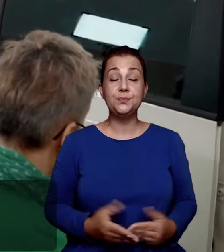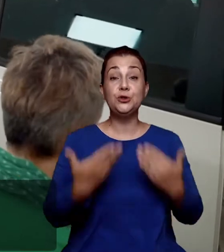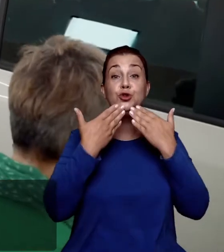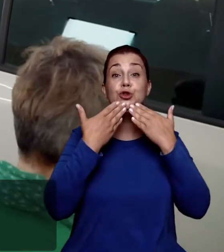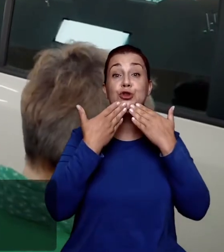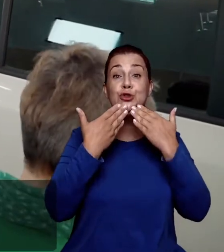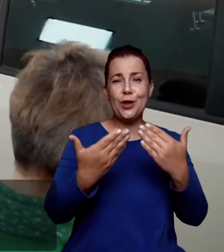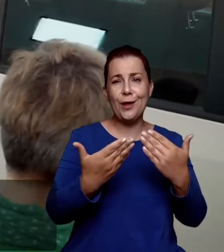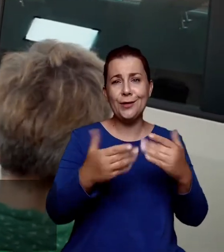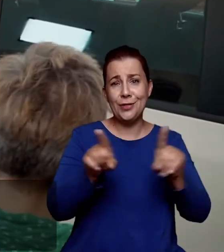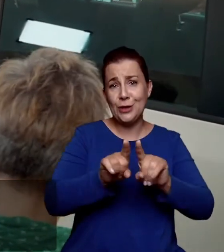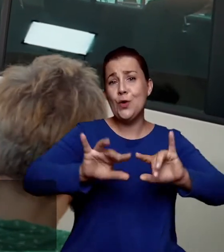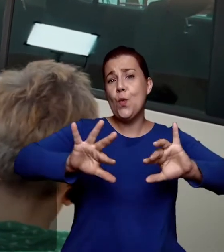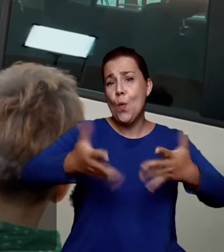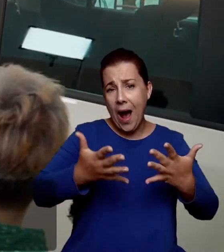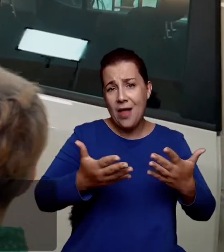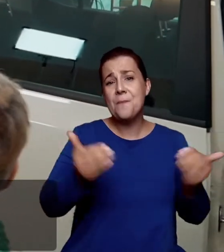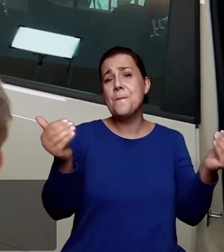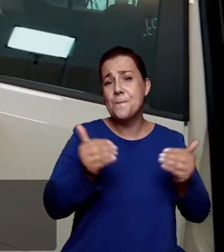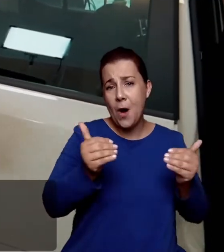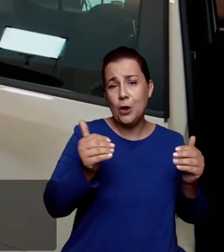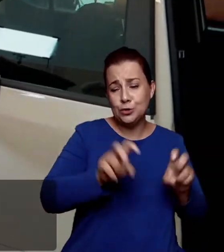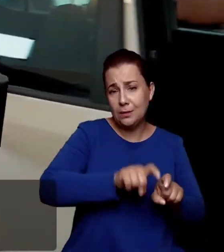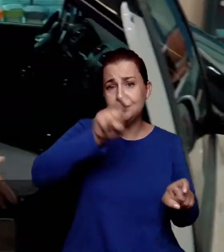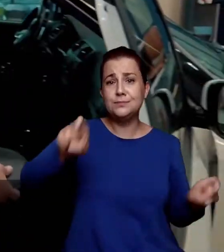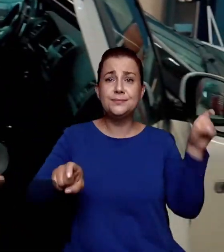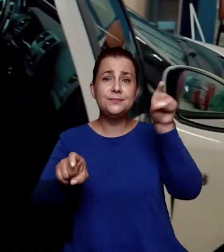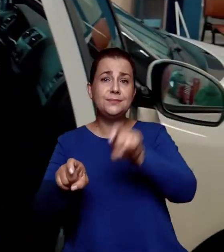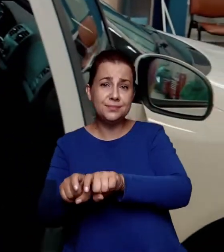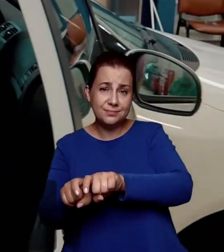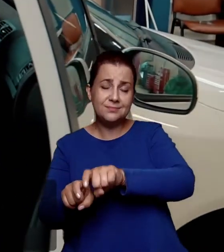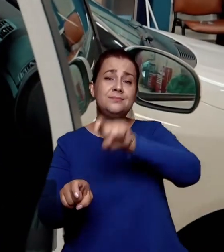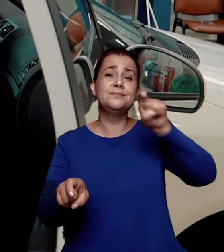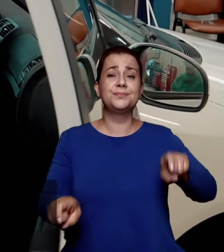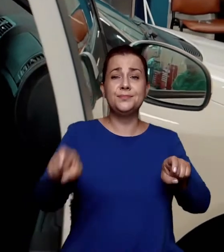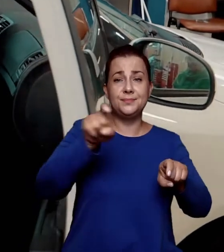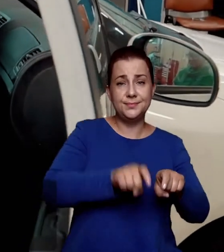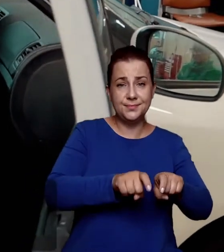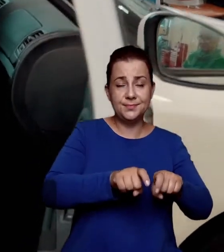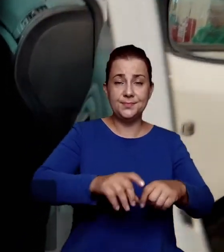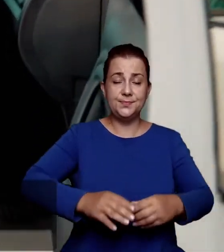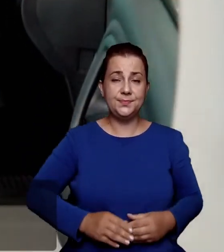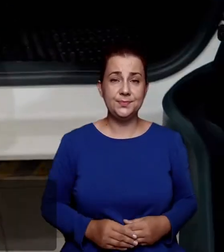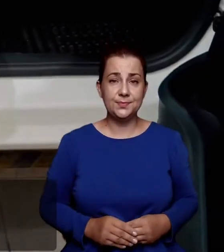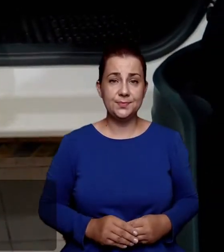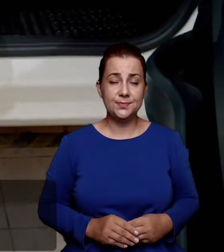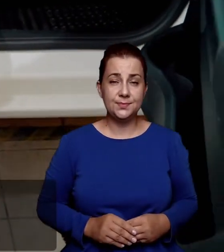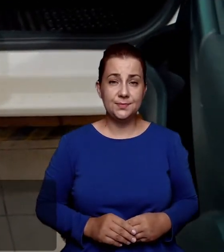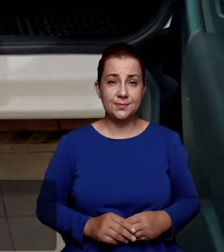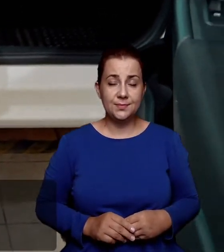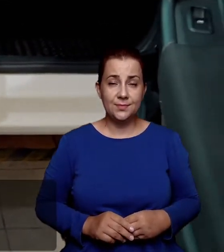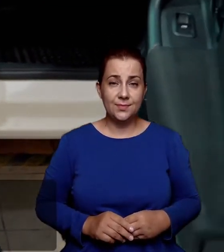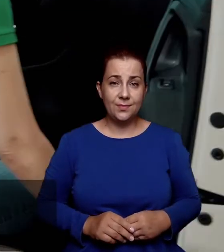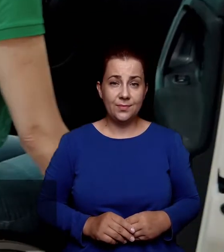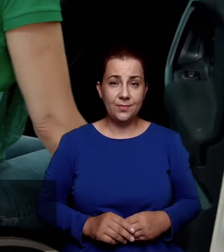i ułatwia bezpieczniejsze przesiadanie się z wózka do wnętrza pojazdu, jak i również ze środka